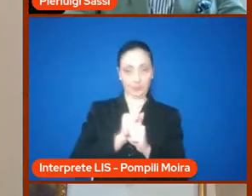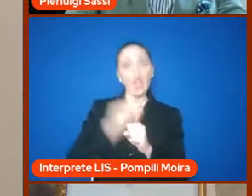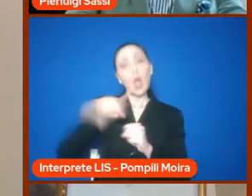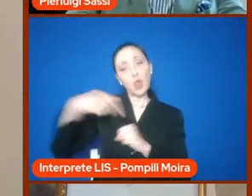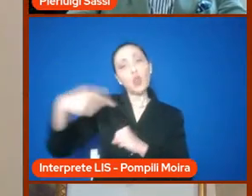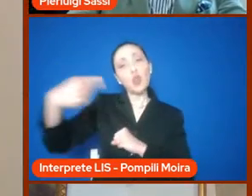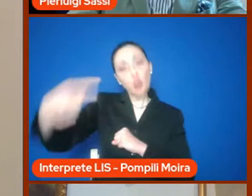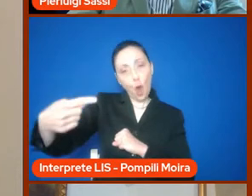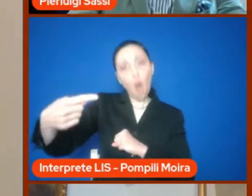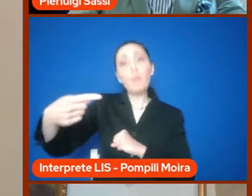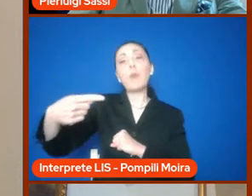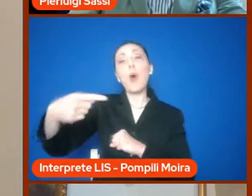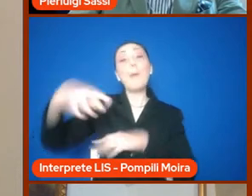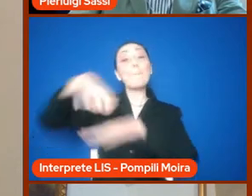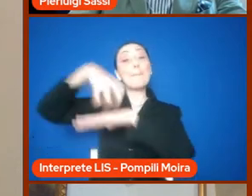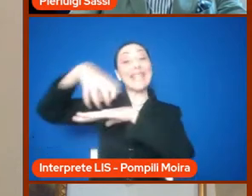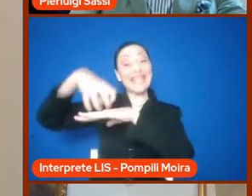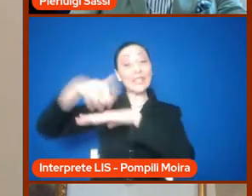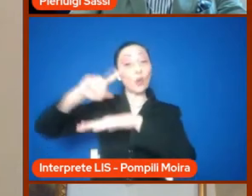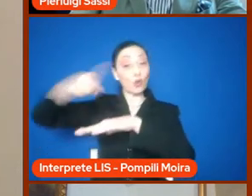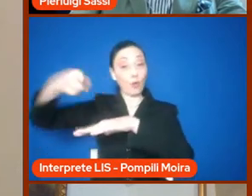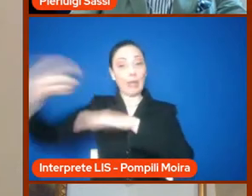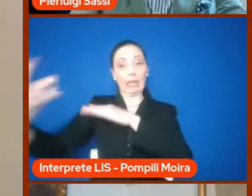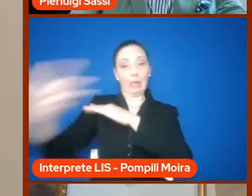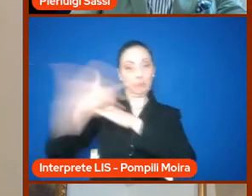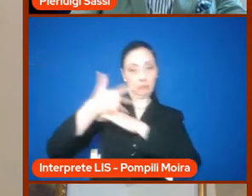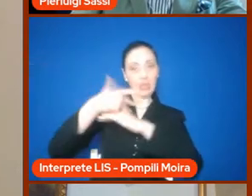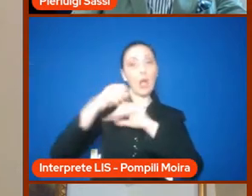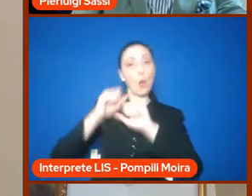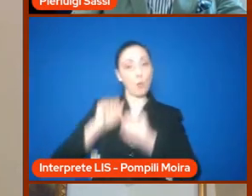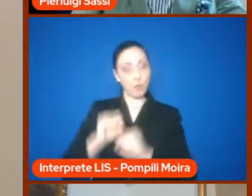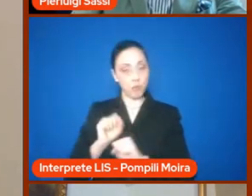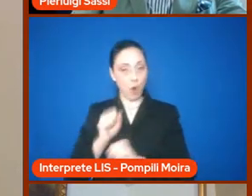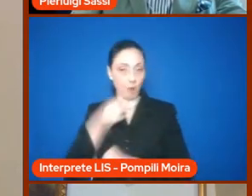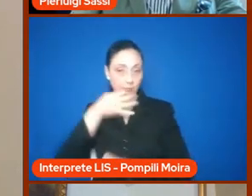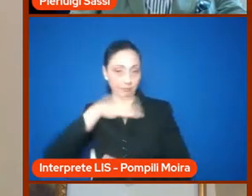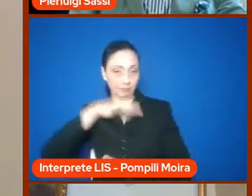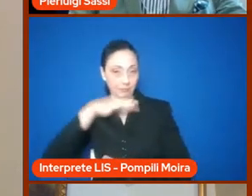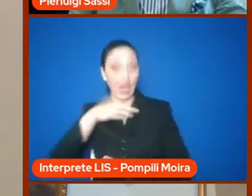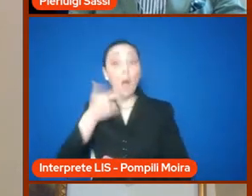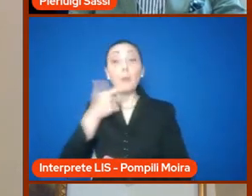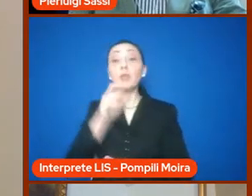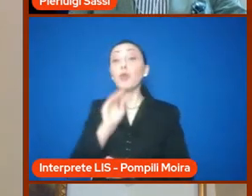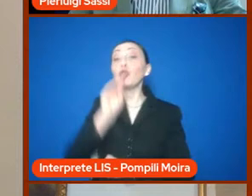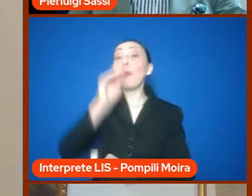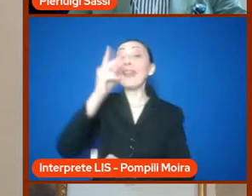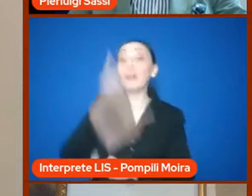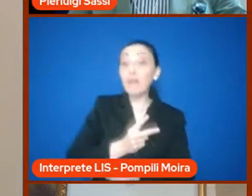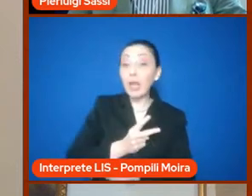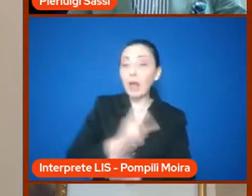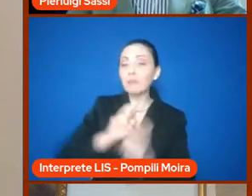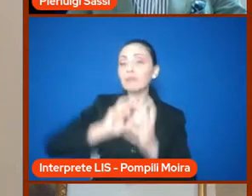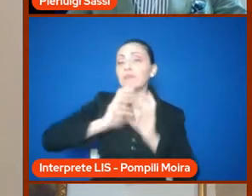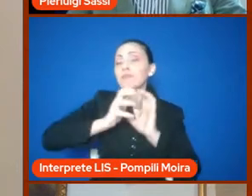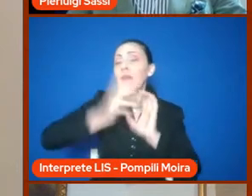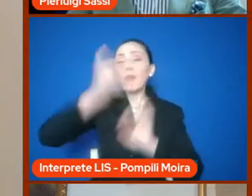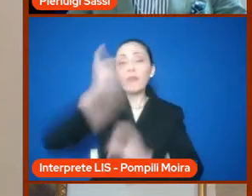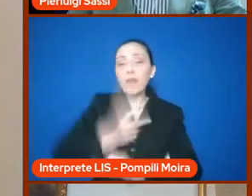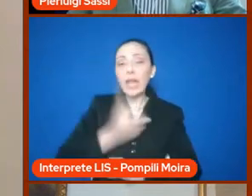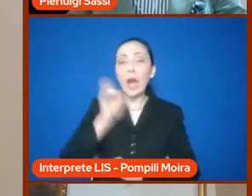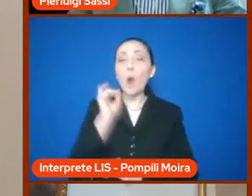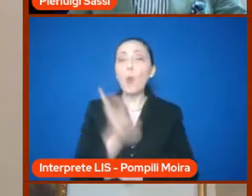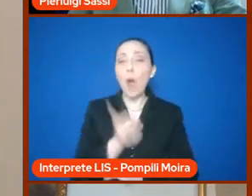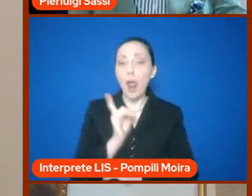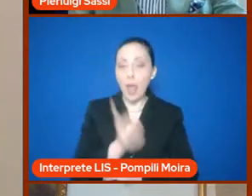ministro Giovannini potrà intervenire. Perché la vera domanda, la vera complessità qui è come